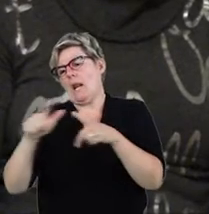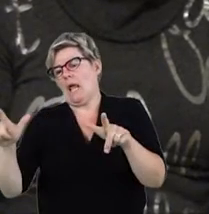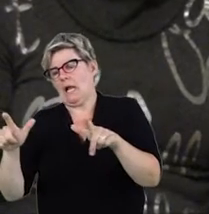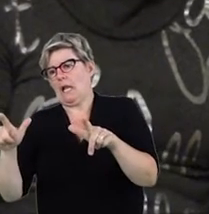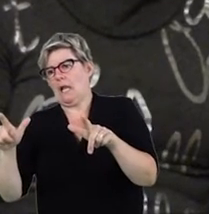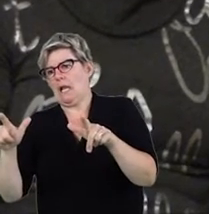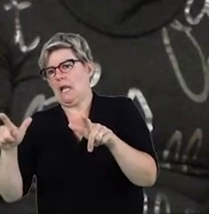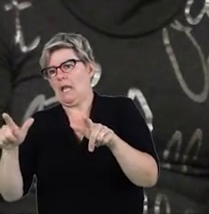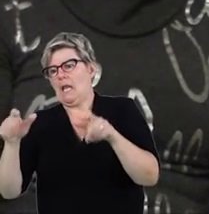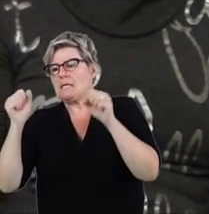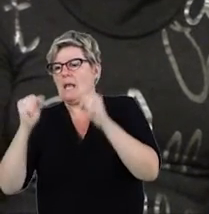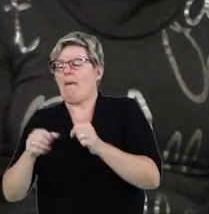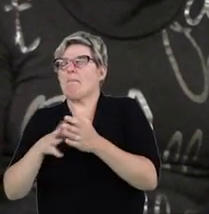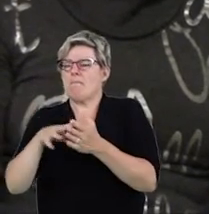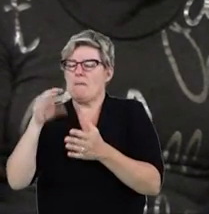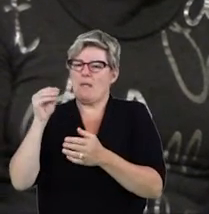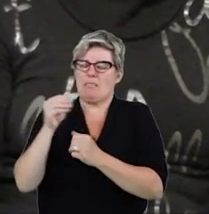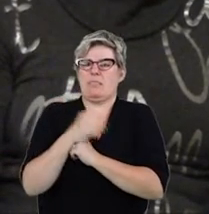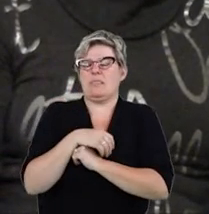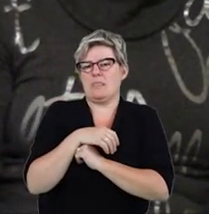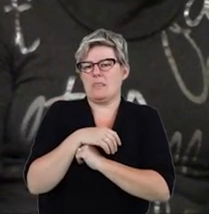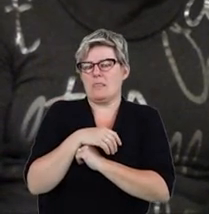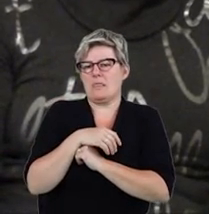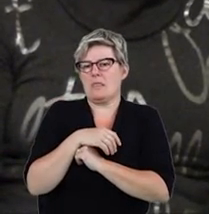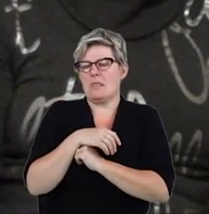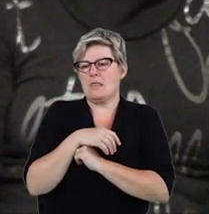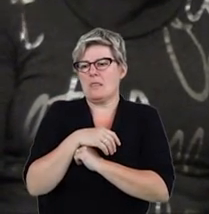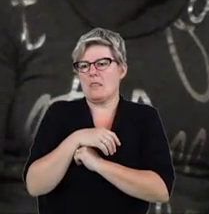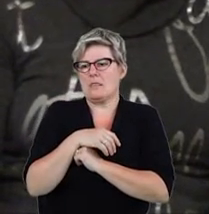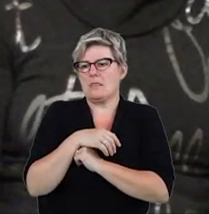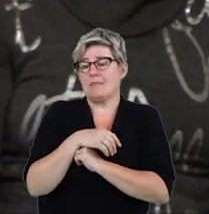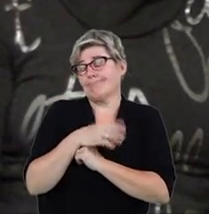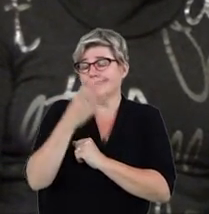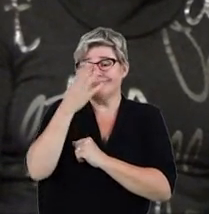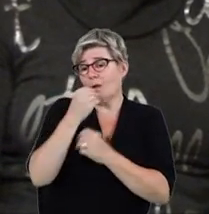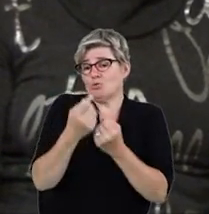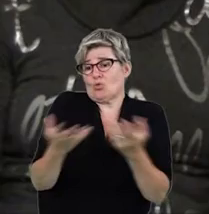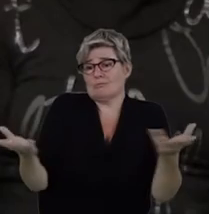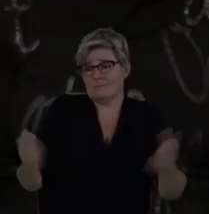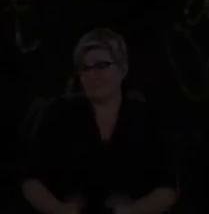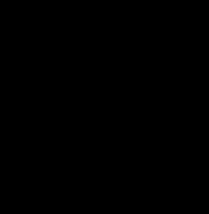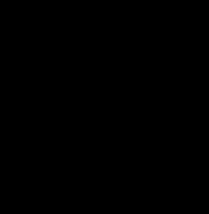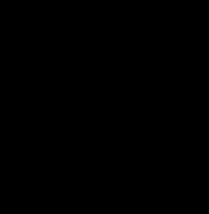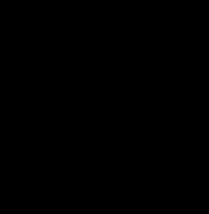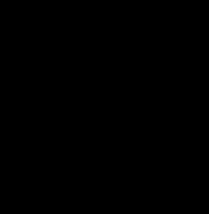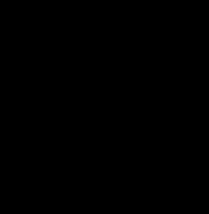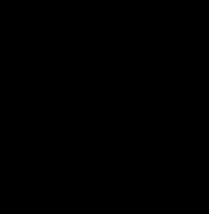autre langue, puis d'apprendre des belles choses.